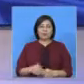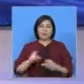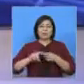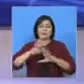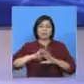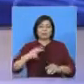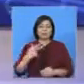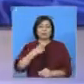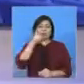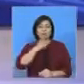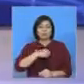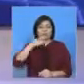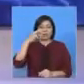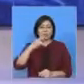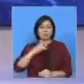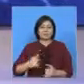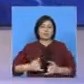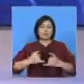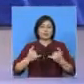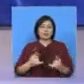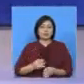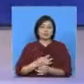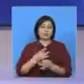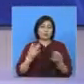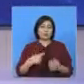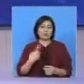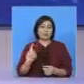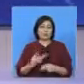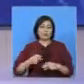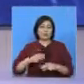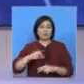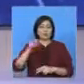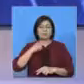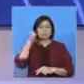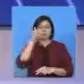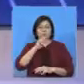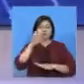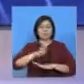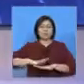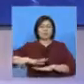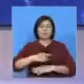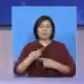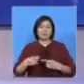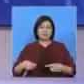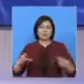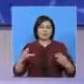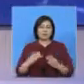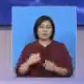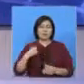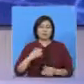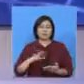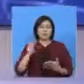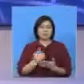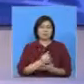Егемендіктің 30 жылдығы Қазақстан үшін айтулы оқиғалардың бірі. Осы жылдар аралығында елімізде әр салада өзіндік жетістіктермен